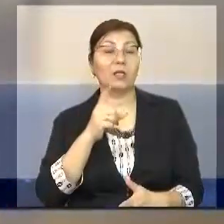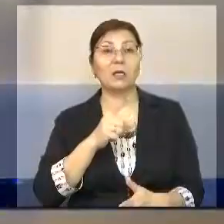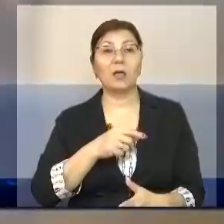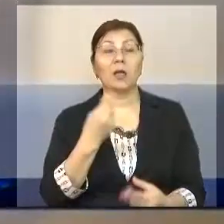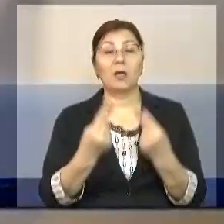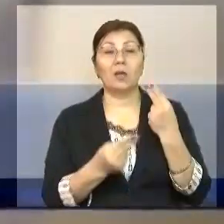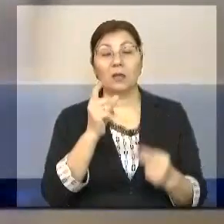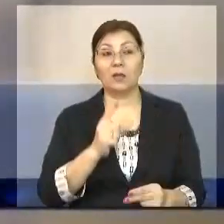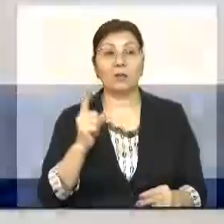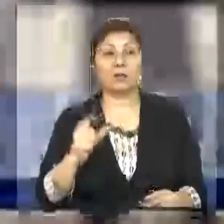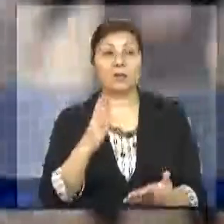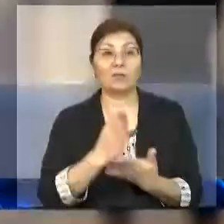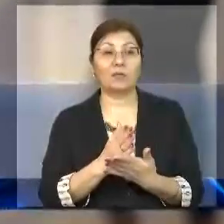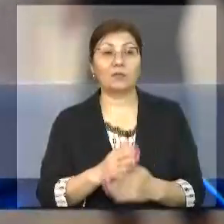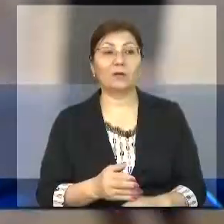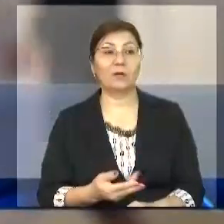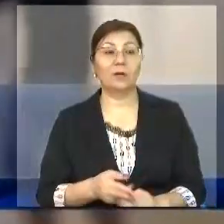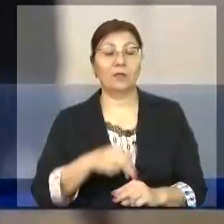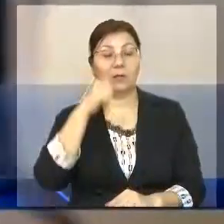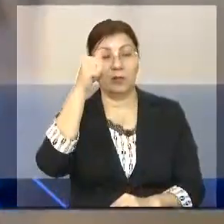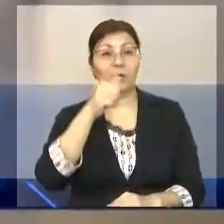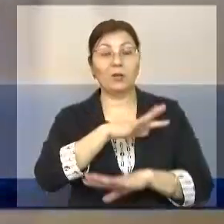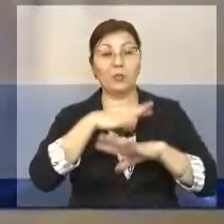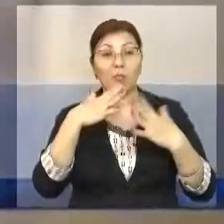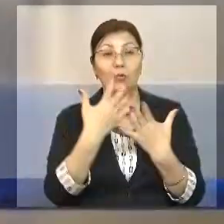Поэтому будем бороться в